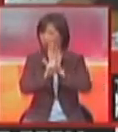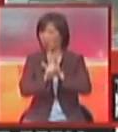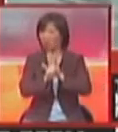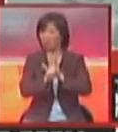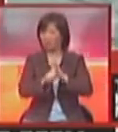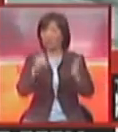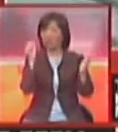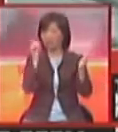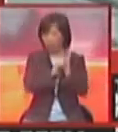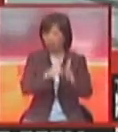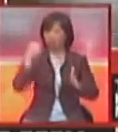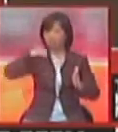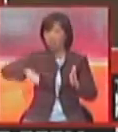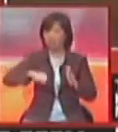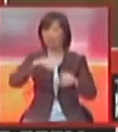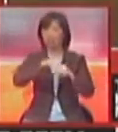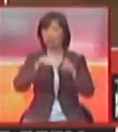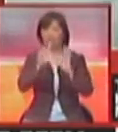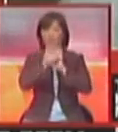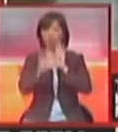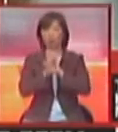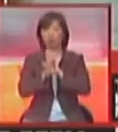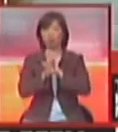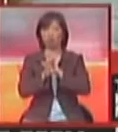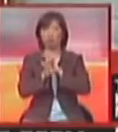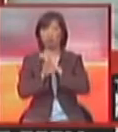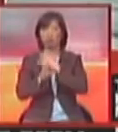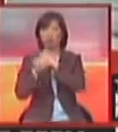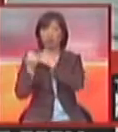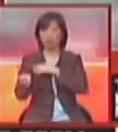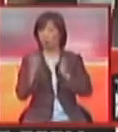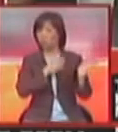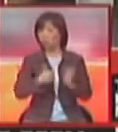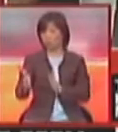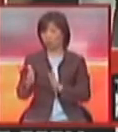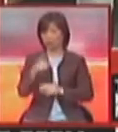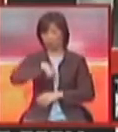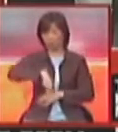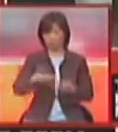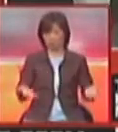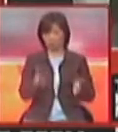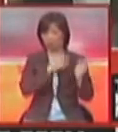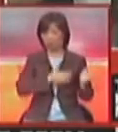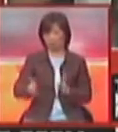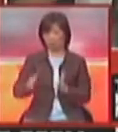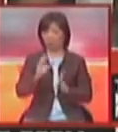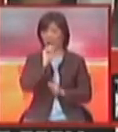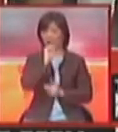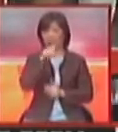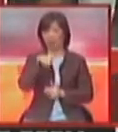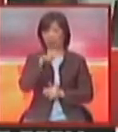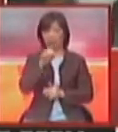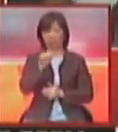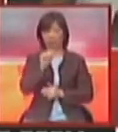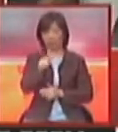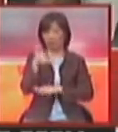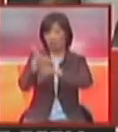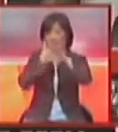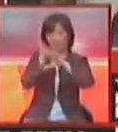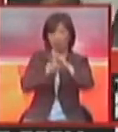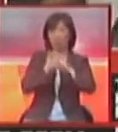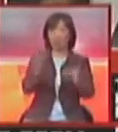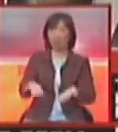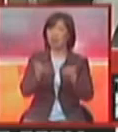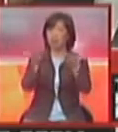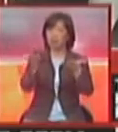sa konstitusyon. Mm-hmm. So ngayon po, ang pinaplano po natin ay i-apila po itong suspension order na ito. Ganun po ba